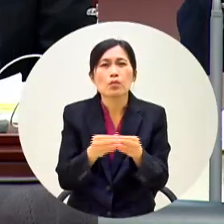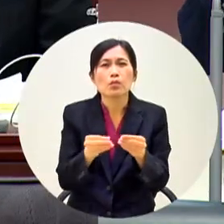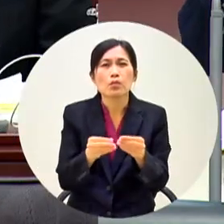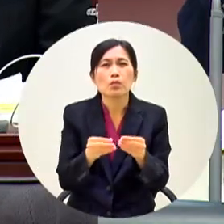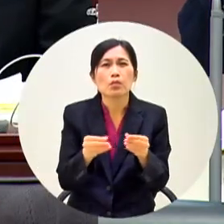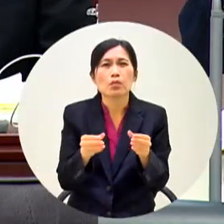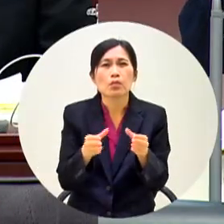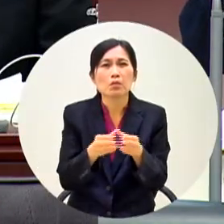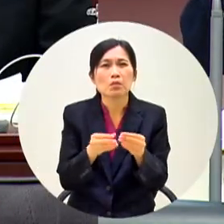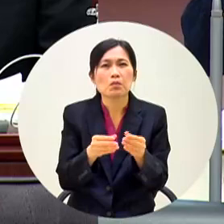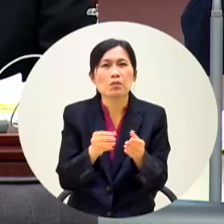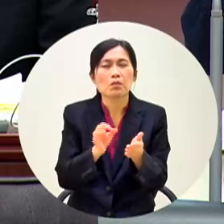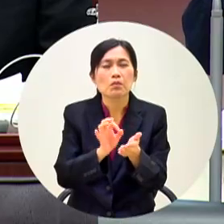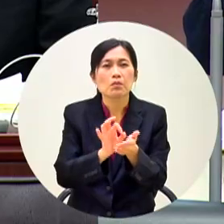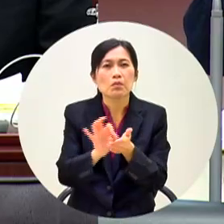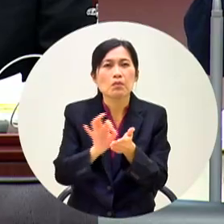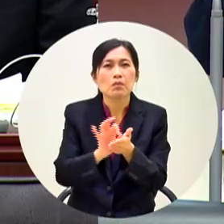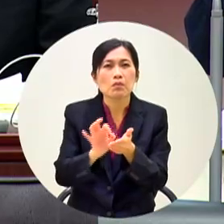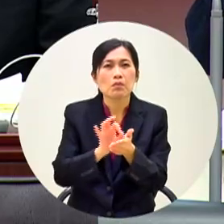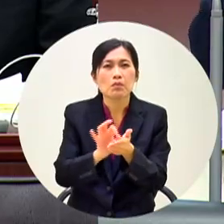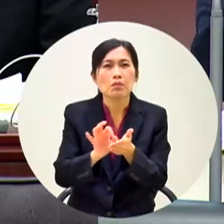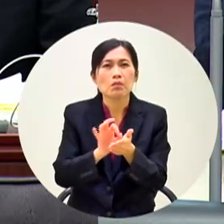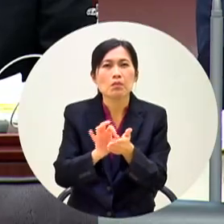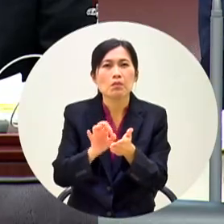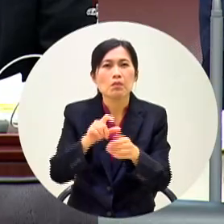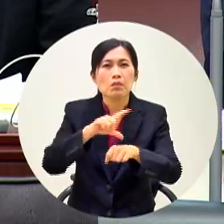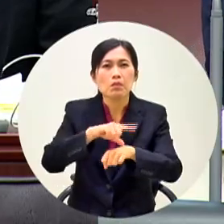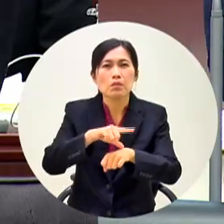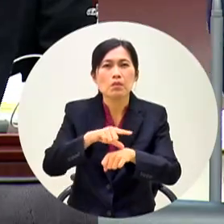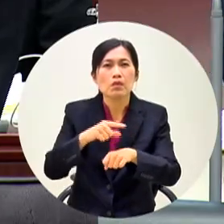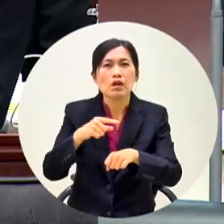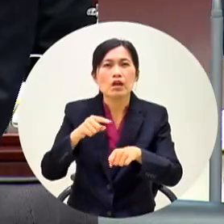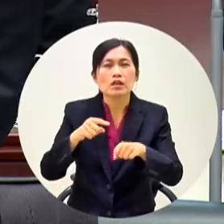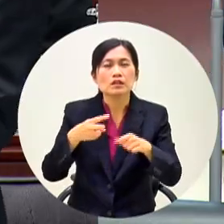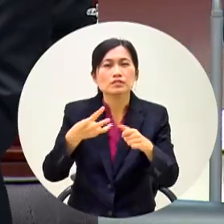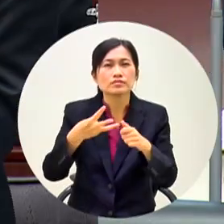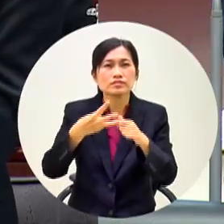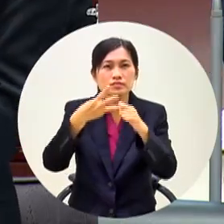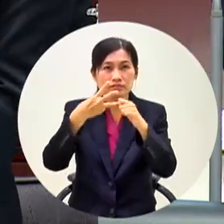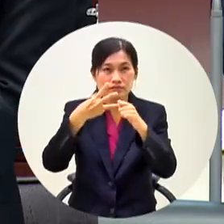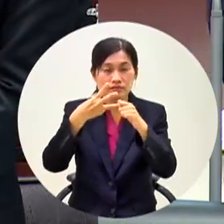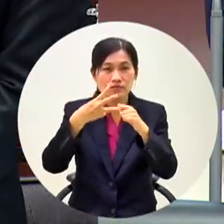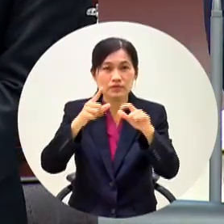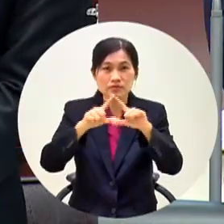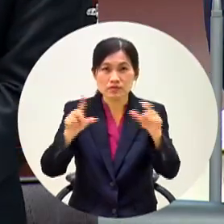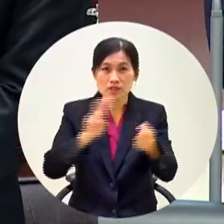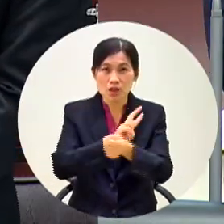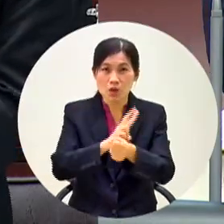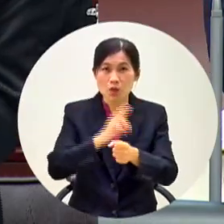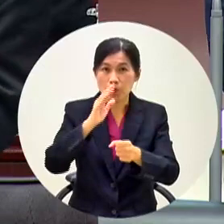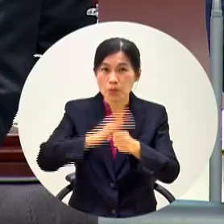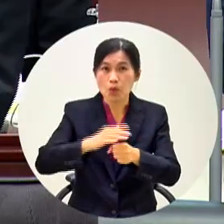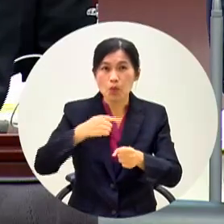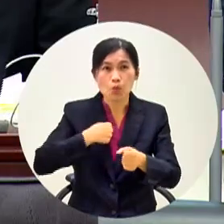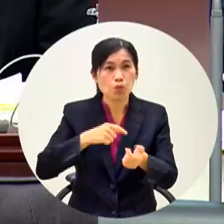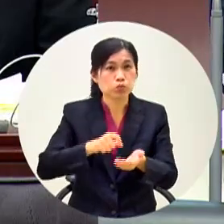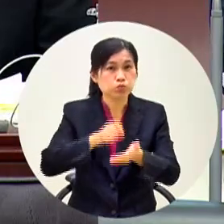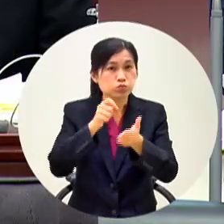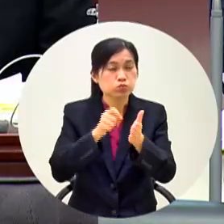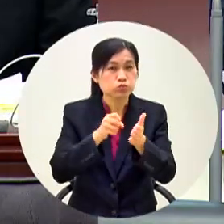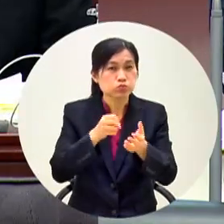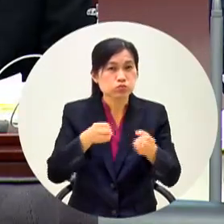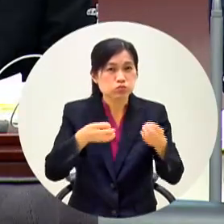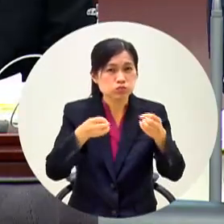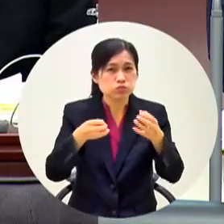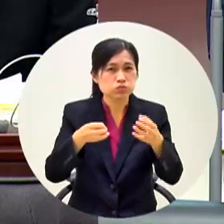么多，这个时候有这个时间跟市长来就教。 好， 那第三点就是有关于大林埔，我一直在提，就是它有公共设施保